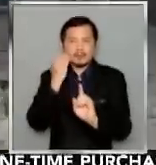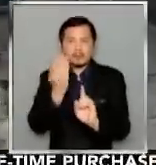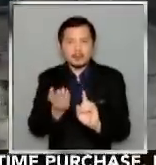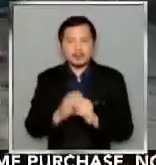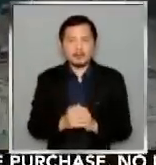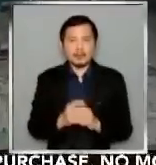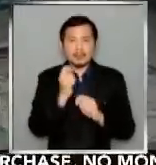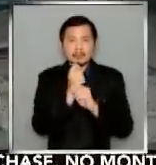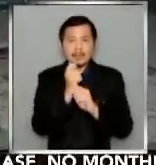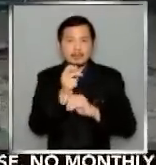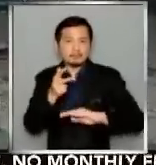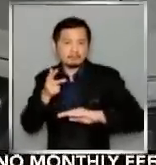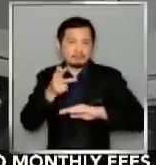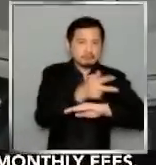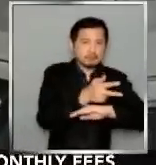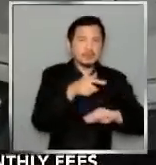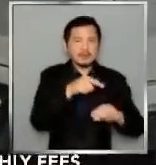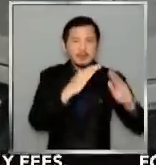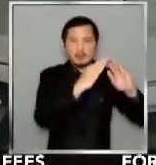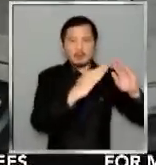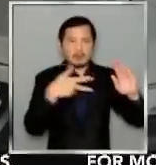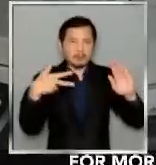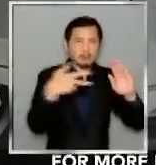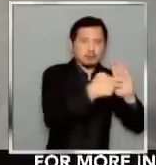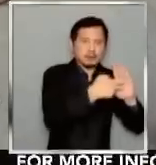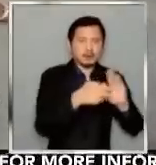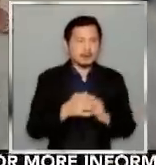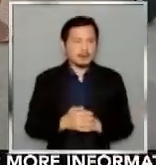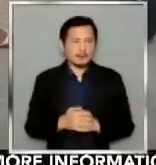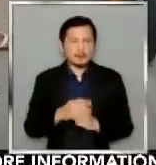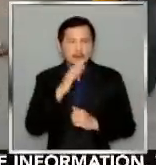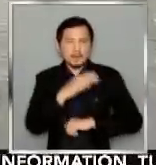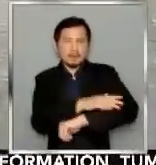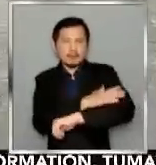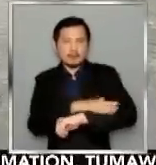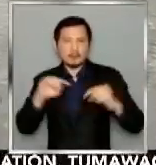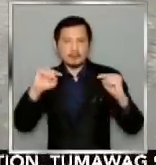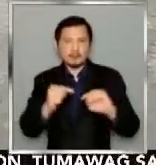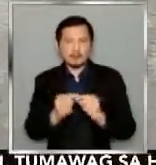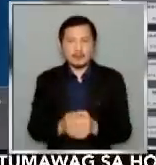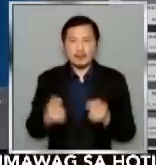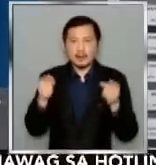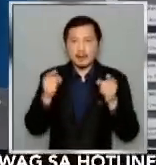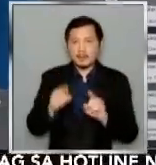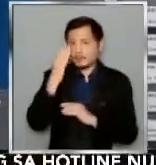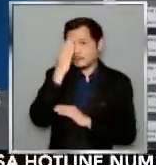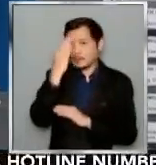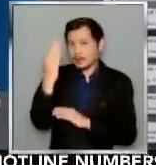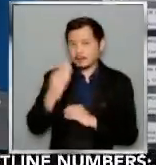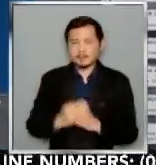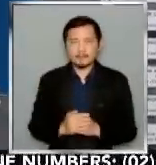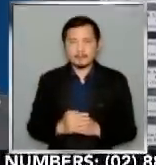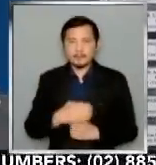shed. Sugatan sa noo at braso ang truck driver at kanyang pahinante. Nangyari iyan sa Plaridel, Bulacan. Hawak na ng pulisya